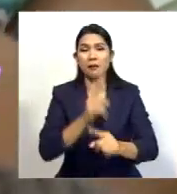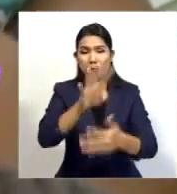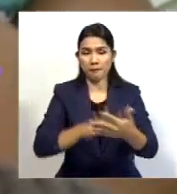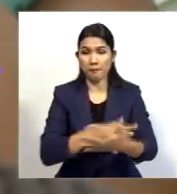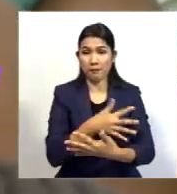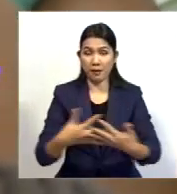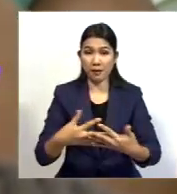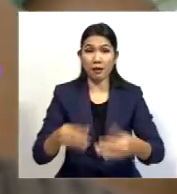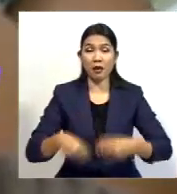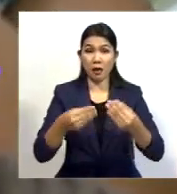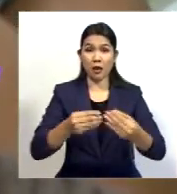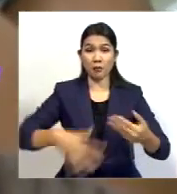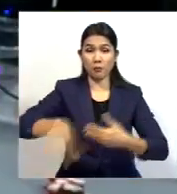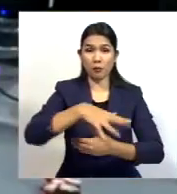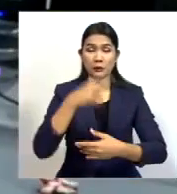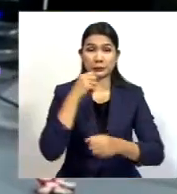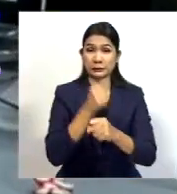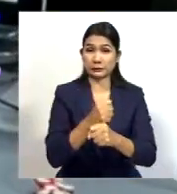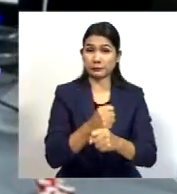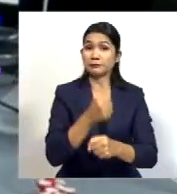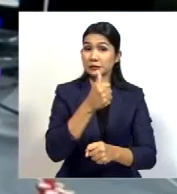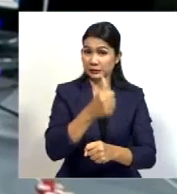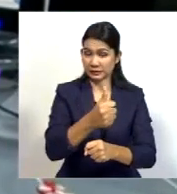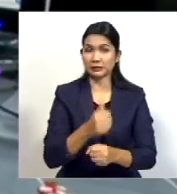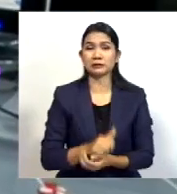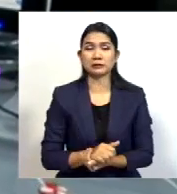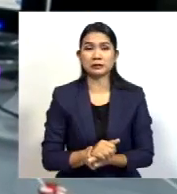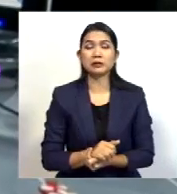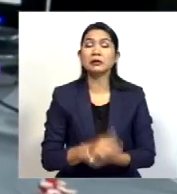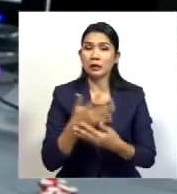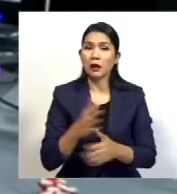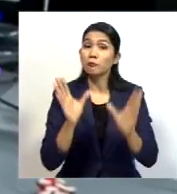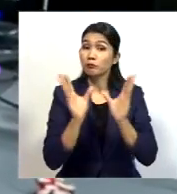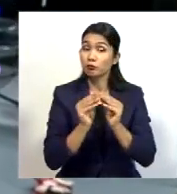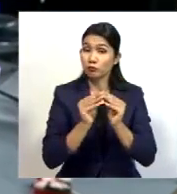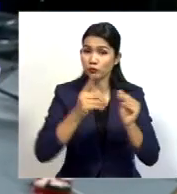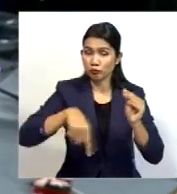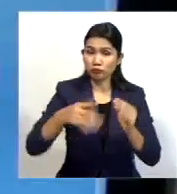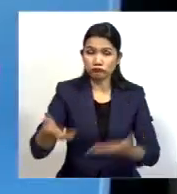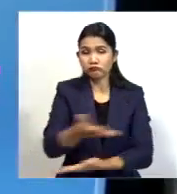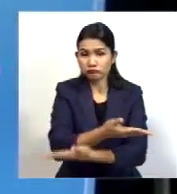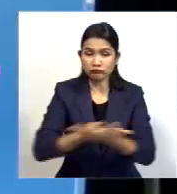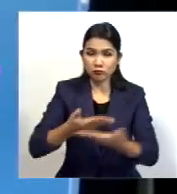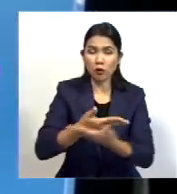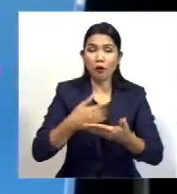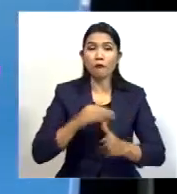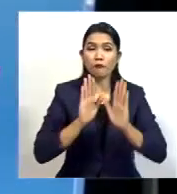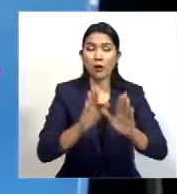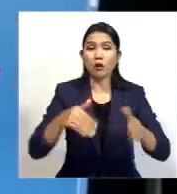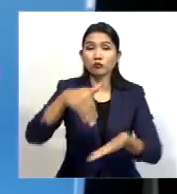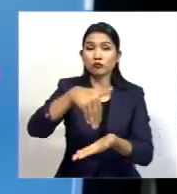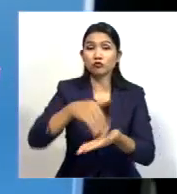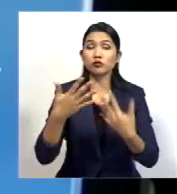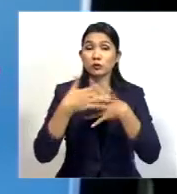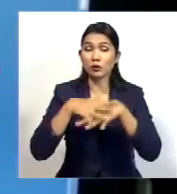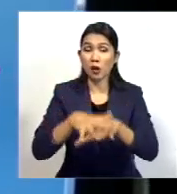ษาความมั่นคงปลอดภัยไซเบอร์มีประสิทธิภาพและที่ประชุมยังได้มอบหมายให้ทางศูนย์ประสานการรักษาความปลอดภัยระ